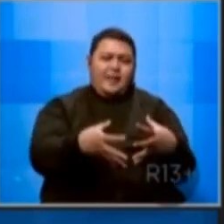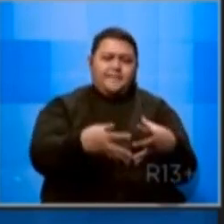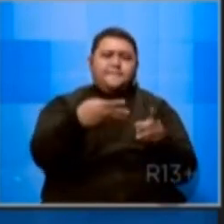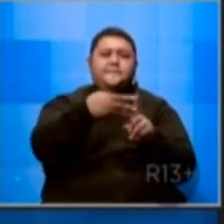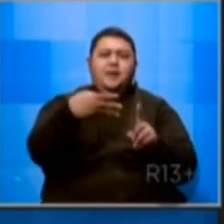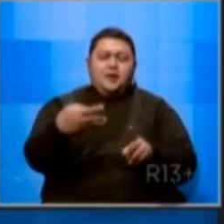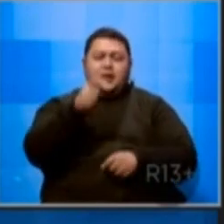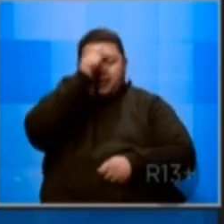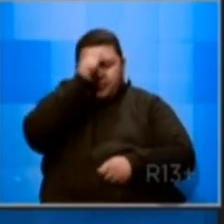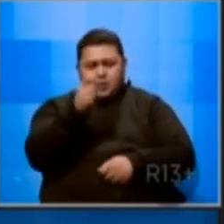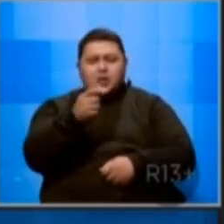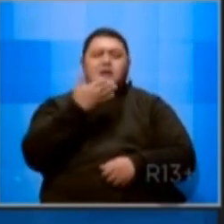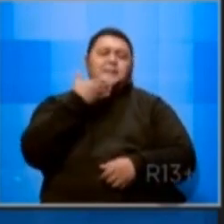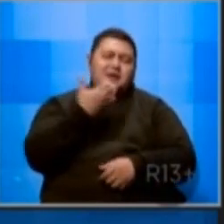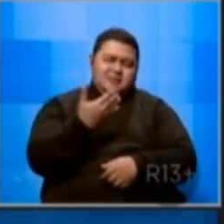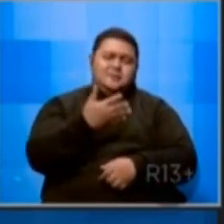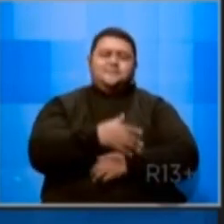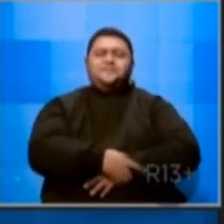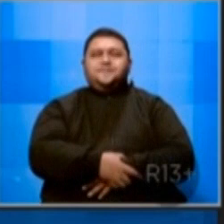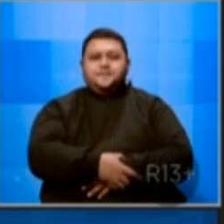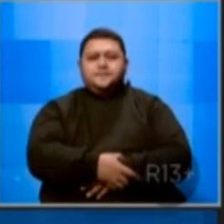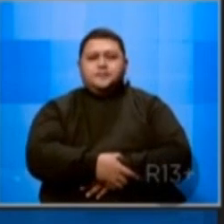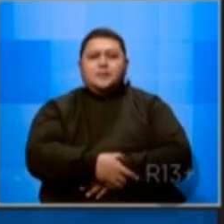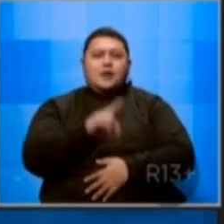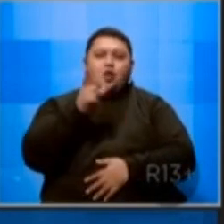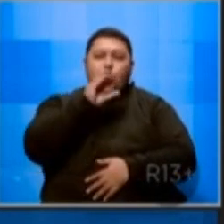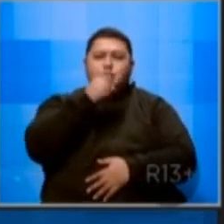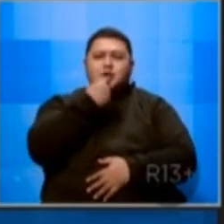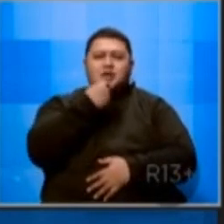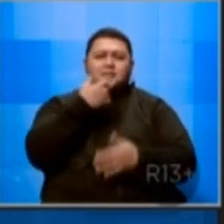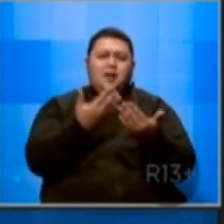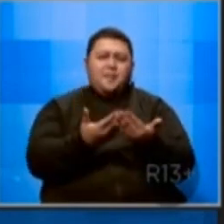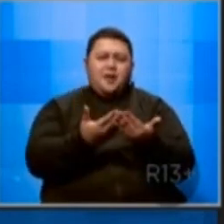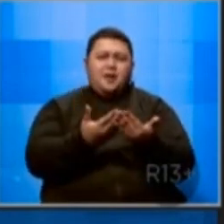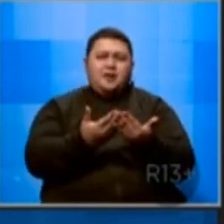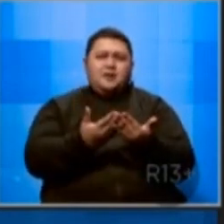Terima kasih sebelumnya kemudian tadi Kalau kita bicara bagaimana